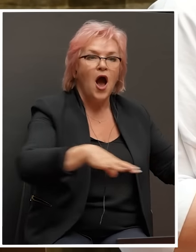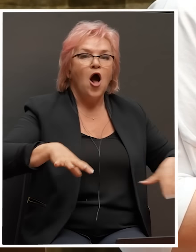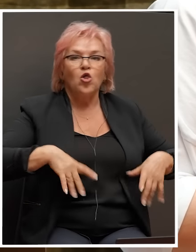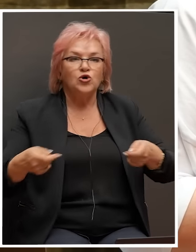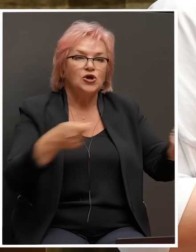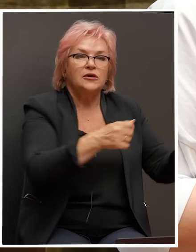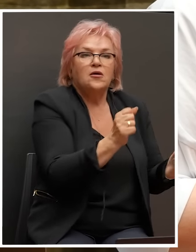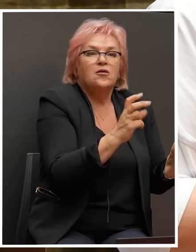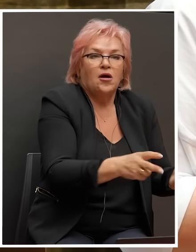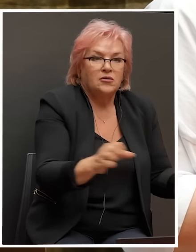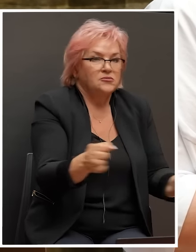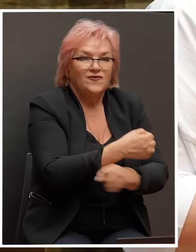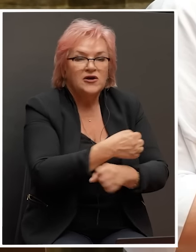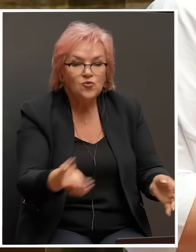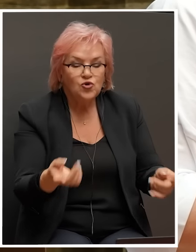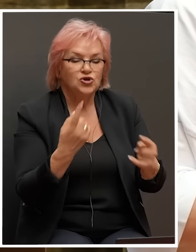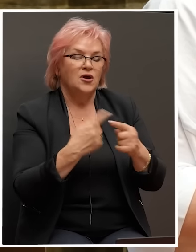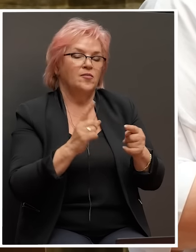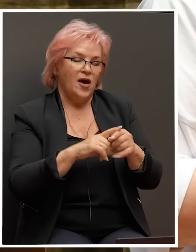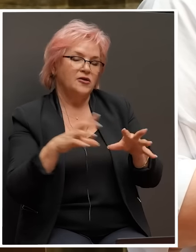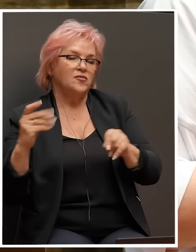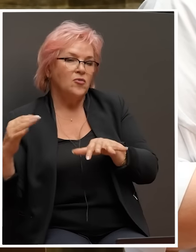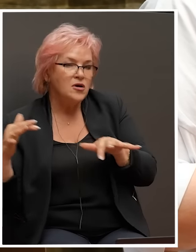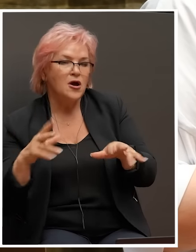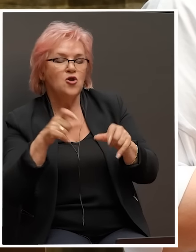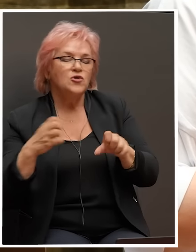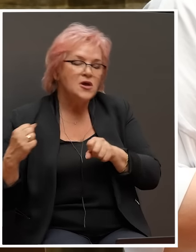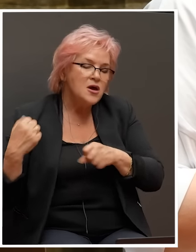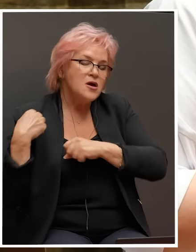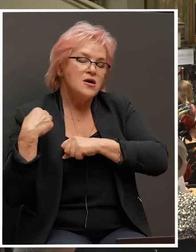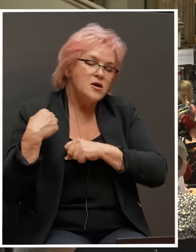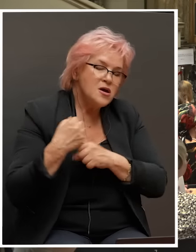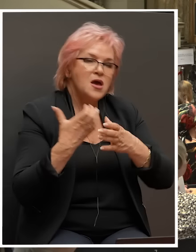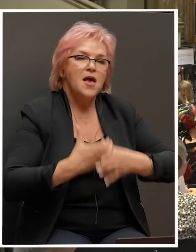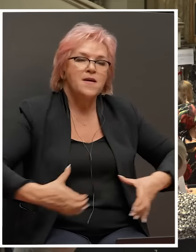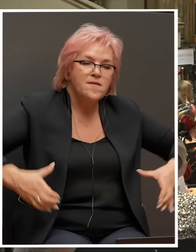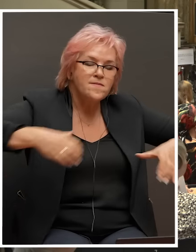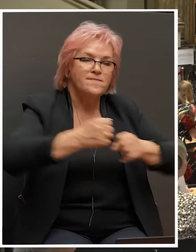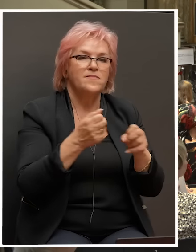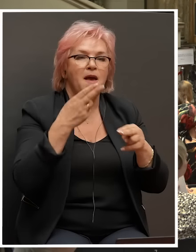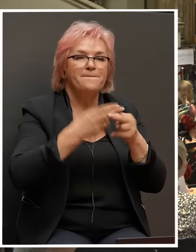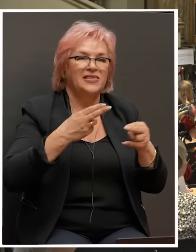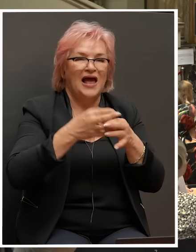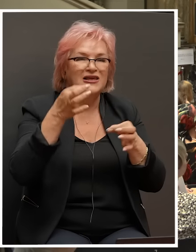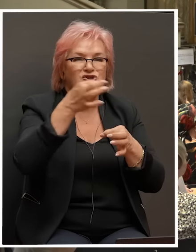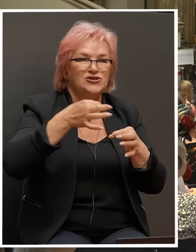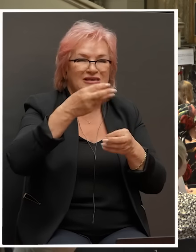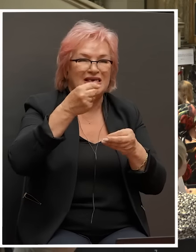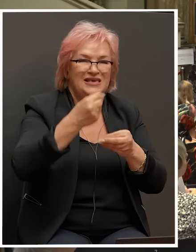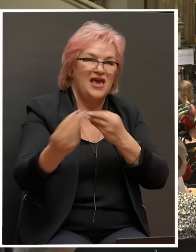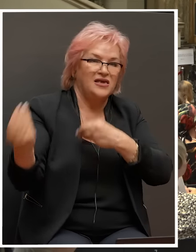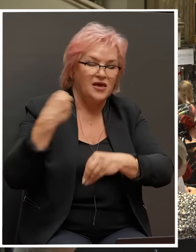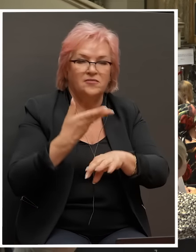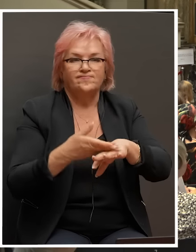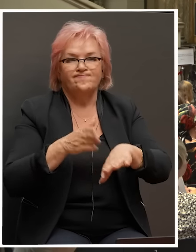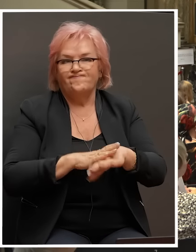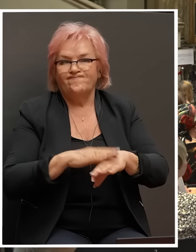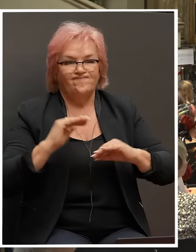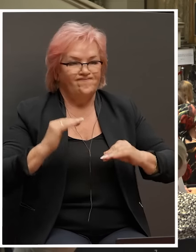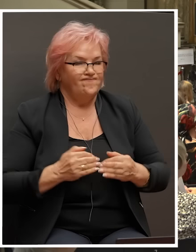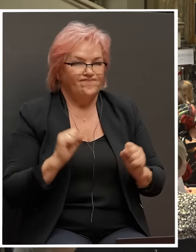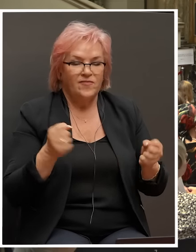привезти невозможно практически. Поэтому тащить на себе мешок металлических кругляшей, это, помимо всего прочего, довольно тяжело